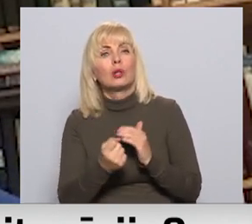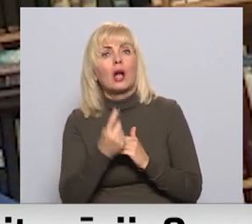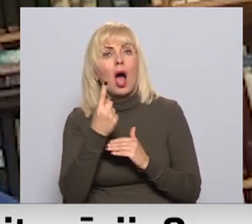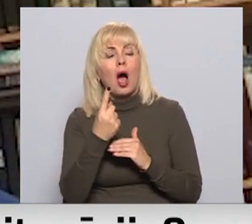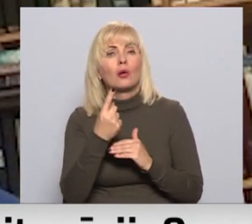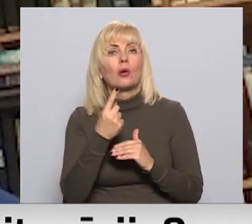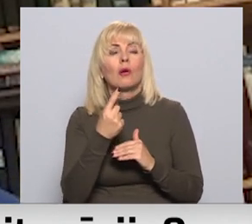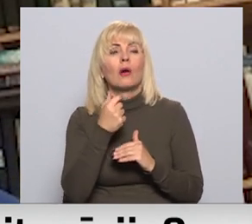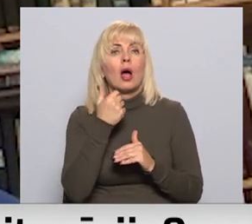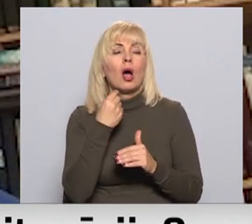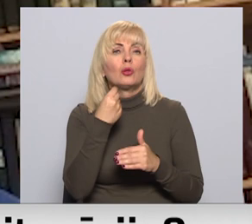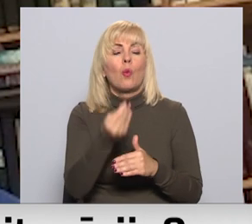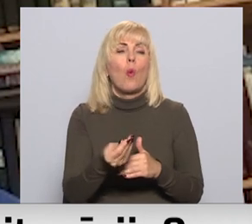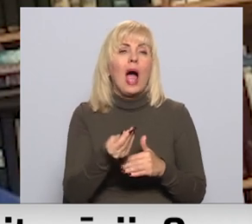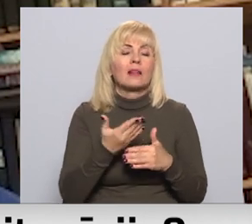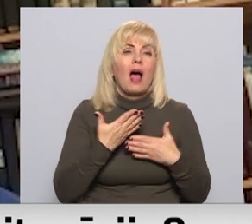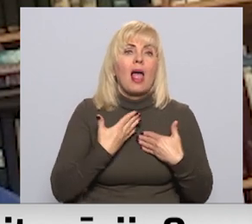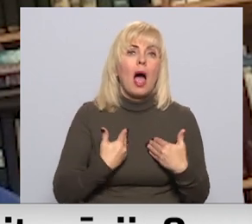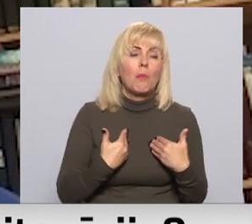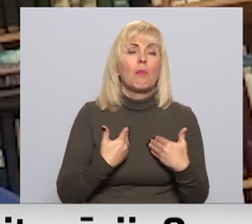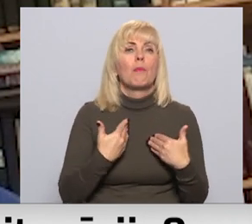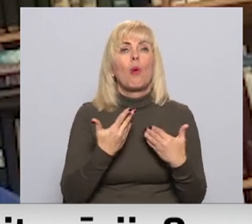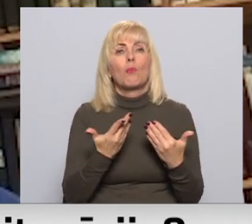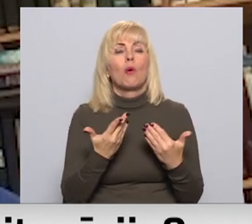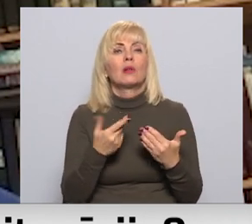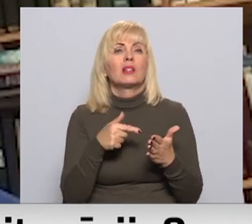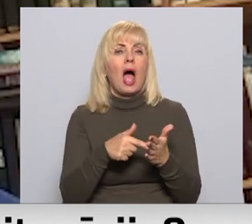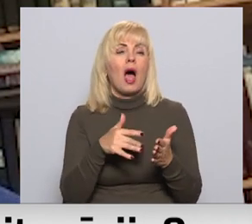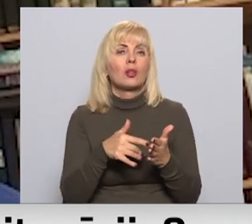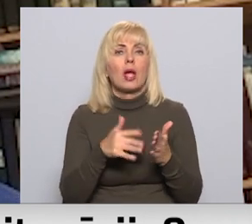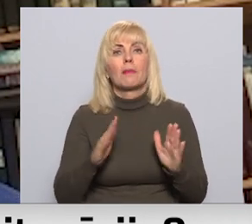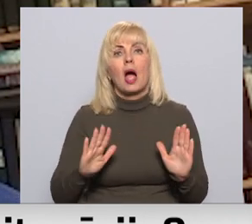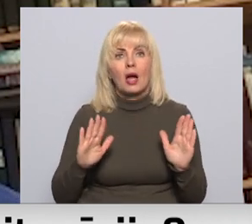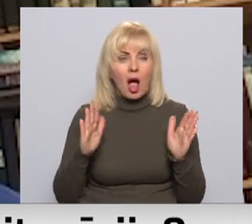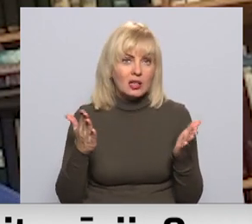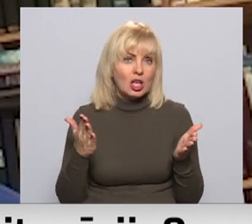augsni, labvēlīgu augsni arī tādiem gadījumiem, kad